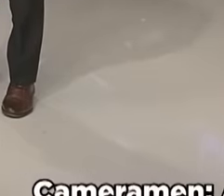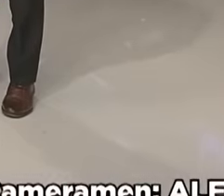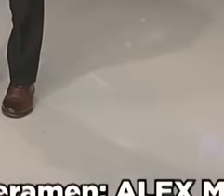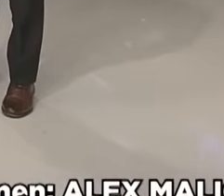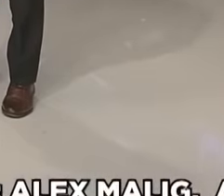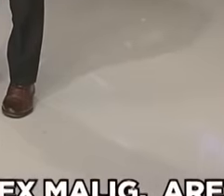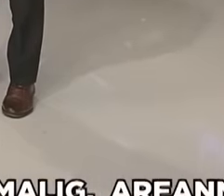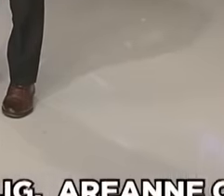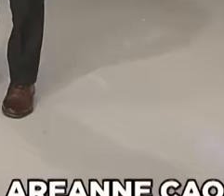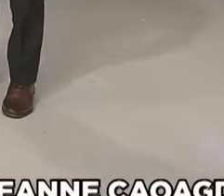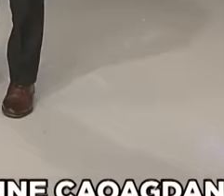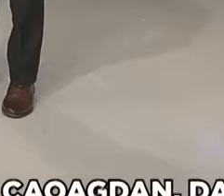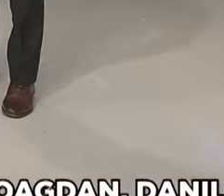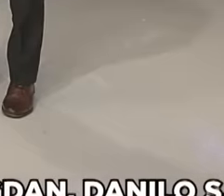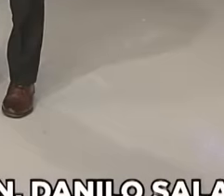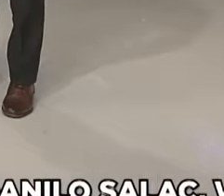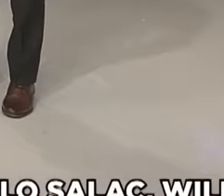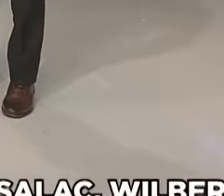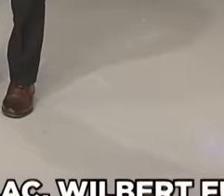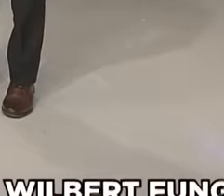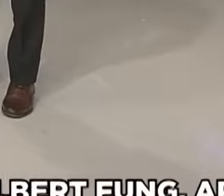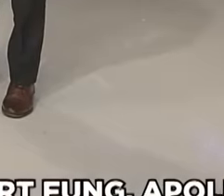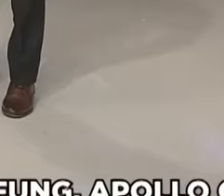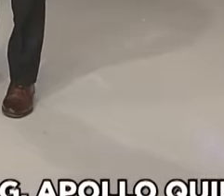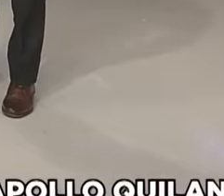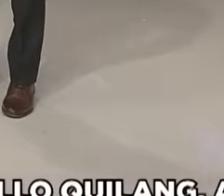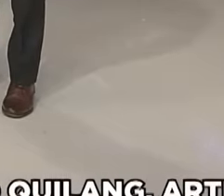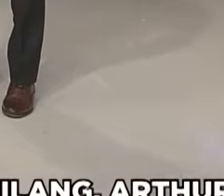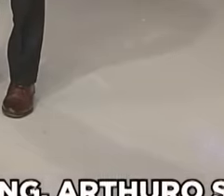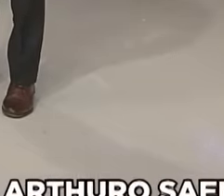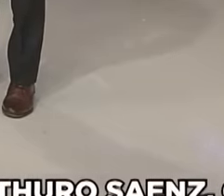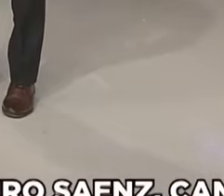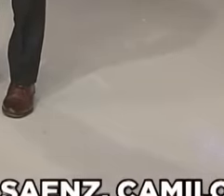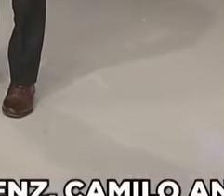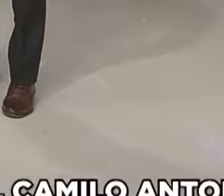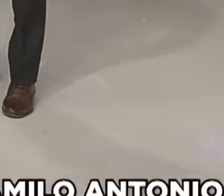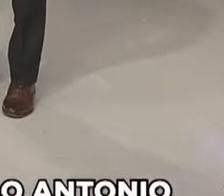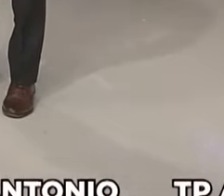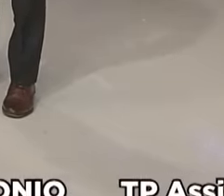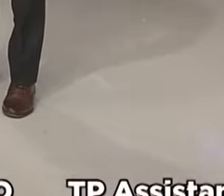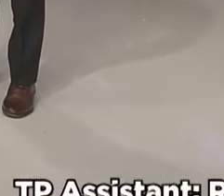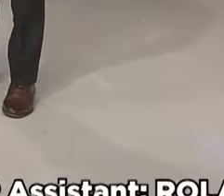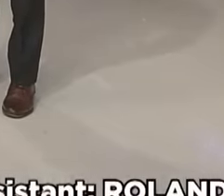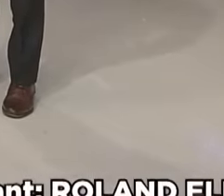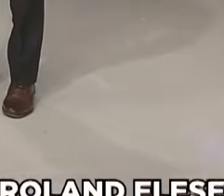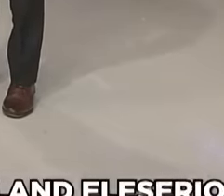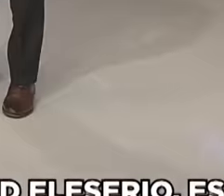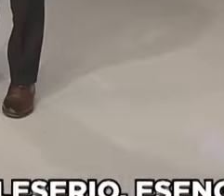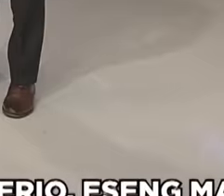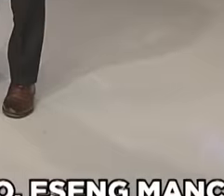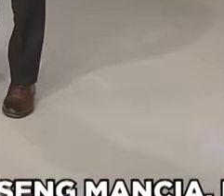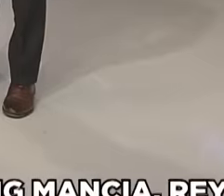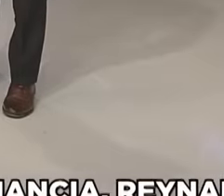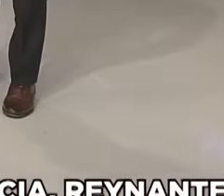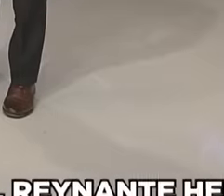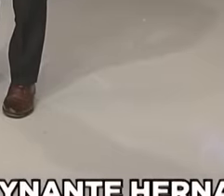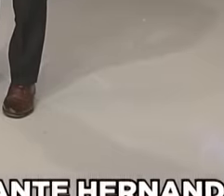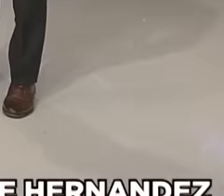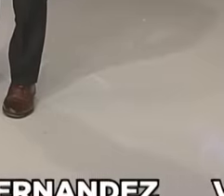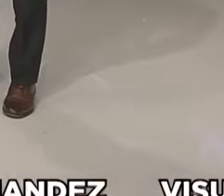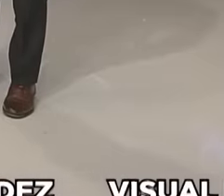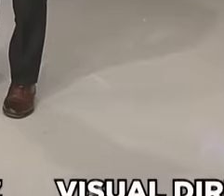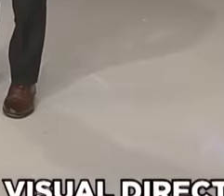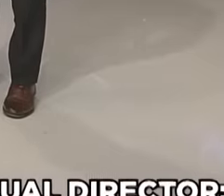Mr. Kababalagan. Kaya ka natatakot siya. Pero pagdating sa bahay mo, kaya ka natatakot siya. Dear, ikaw si Mr.